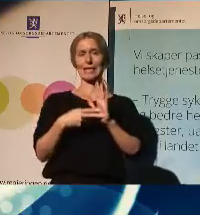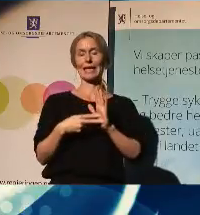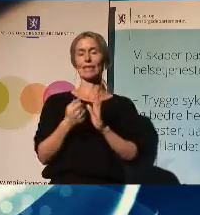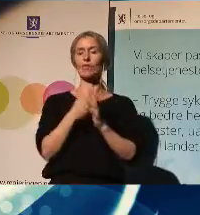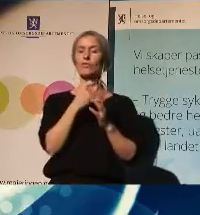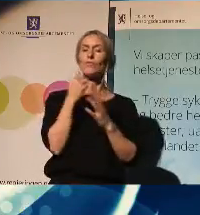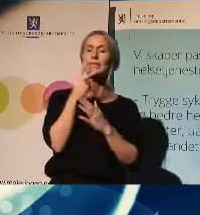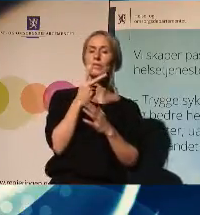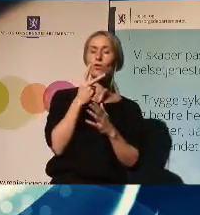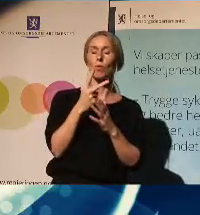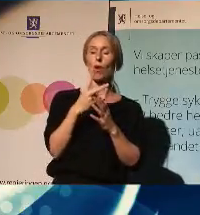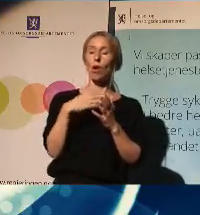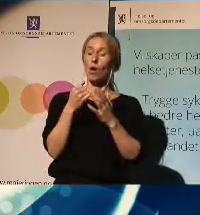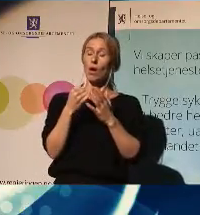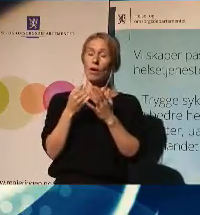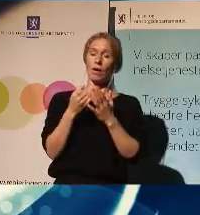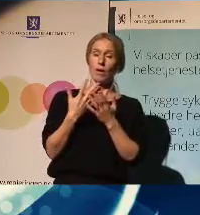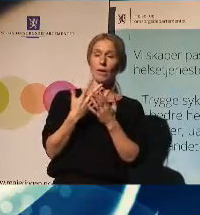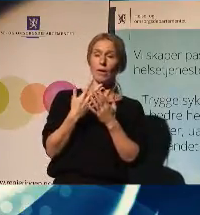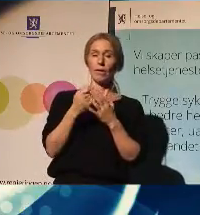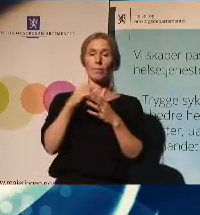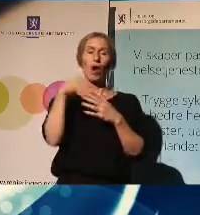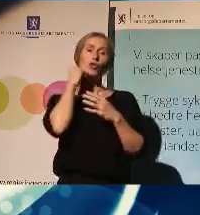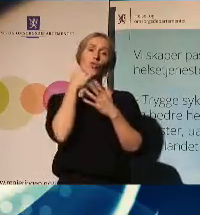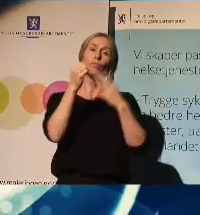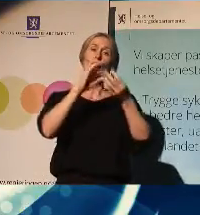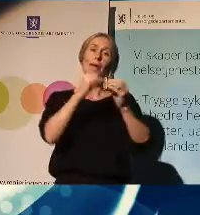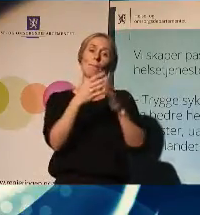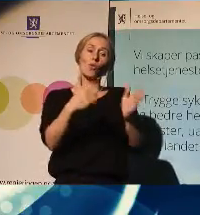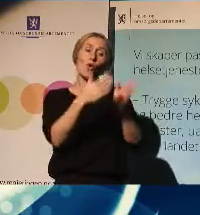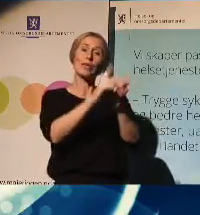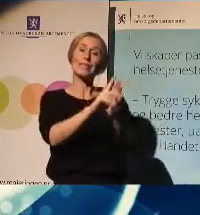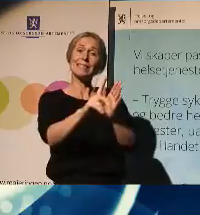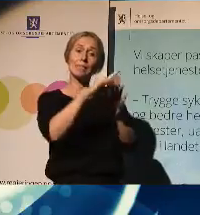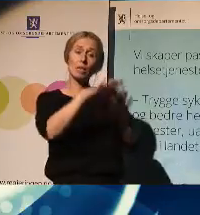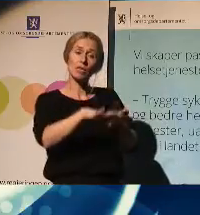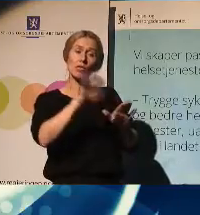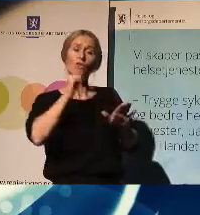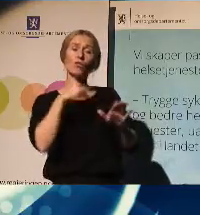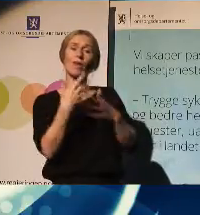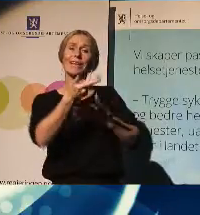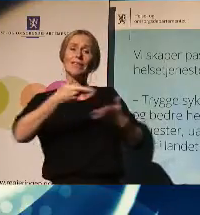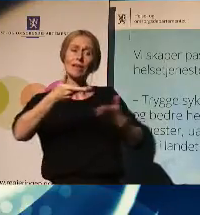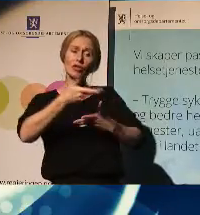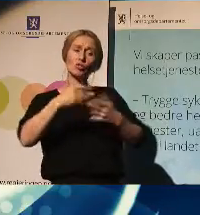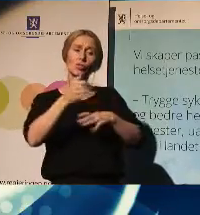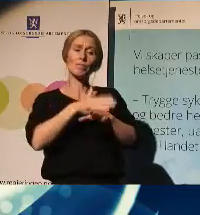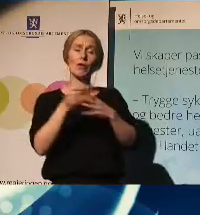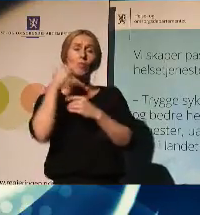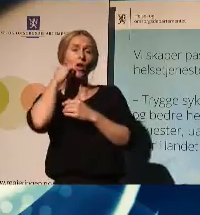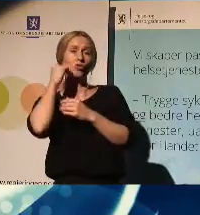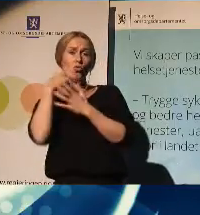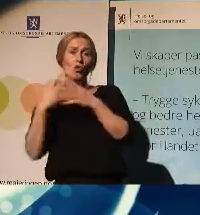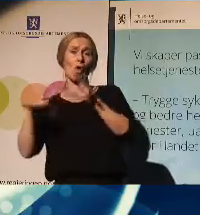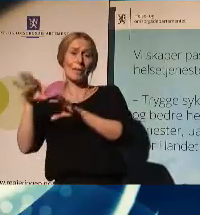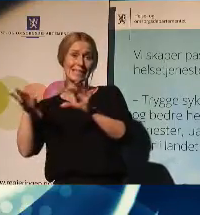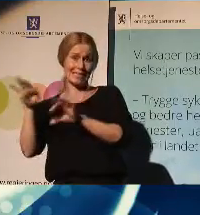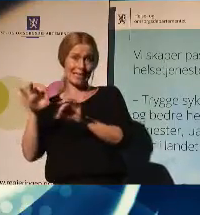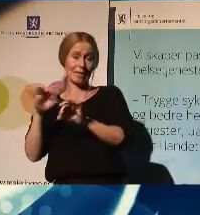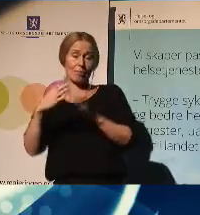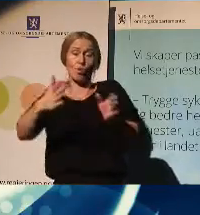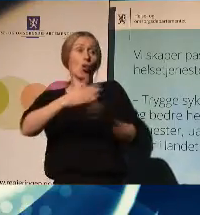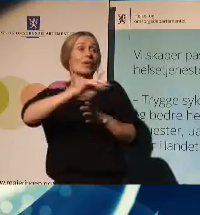hvor mange med alkoholproblem er lagt inn på korttidsplasser, og hvordan er interaksjonen mellom alkohol og medikamenter.